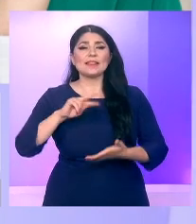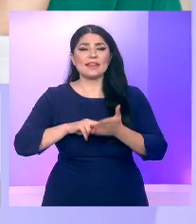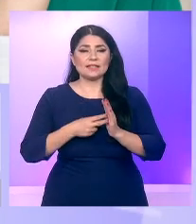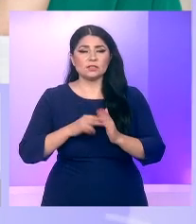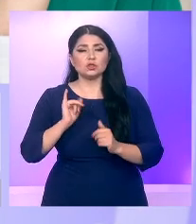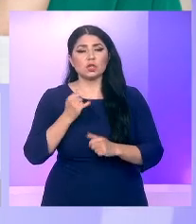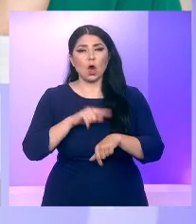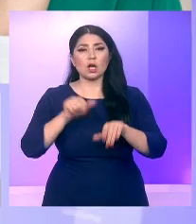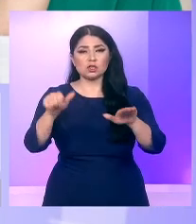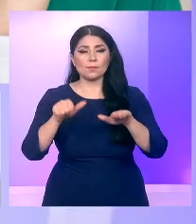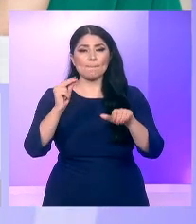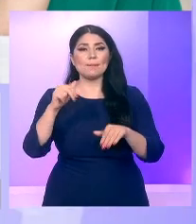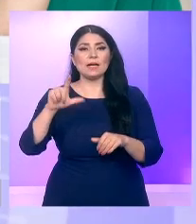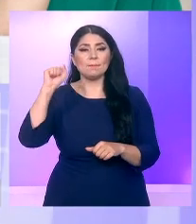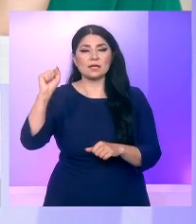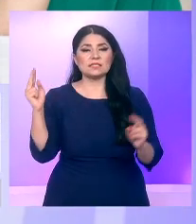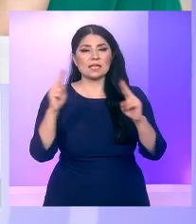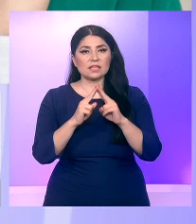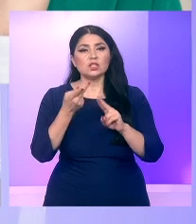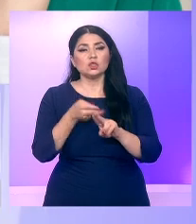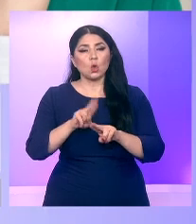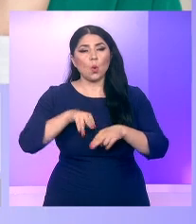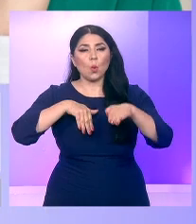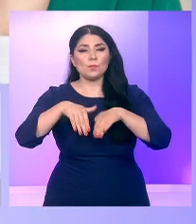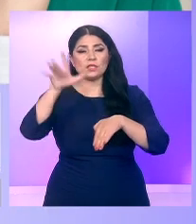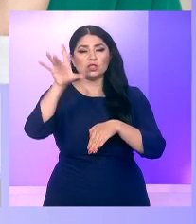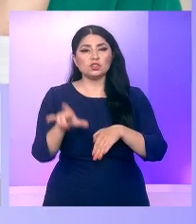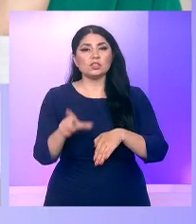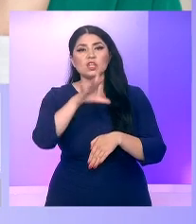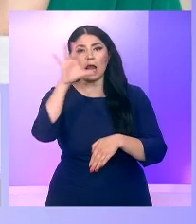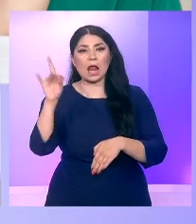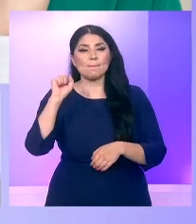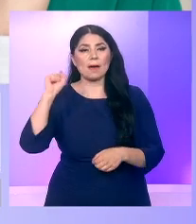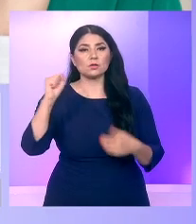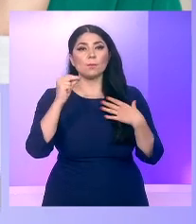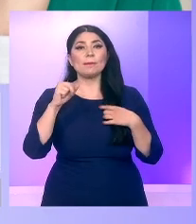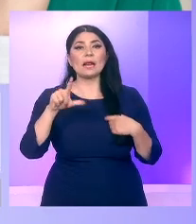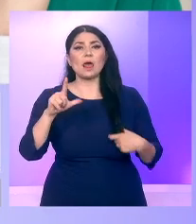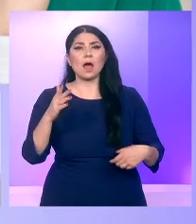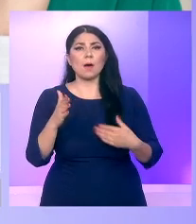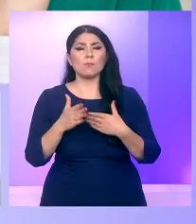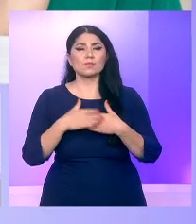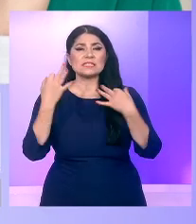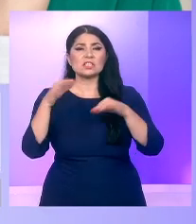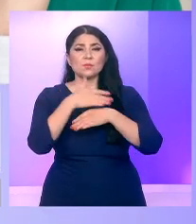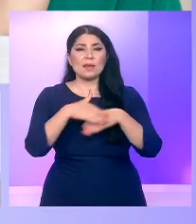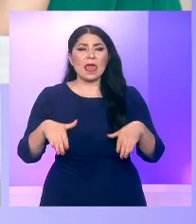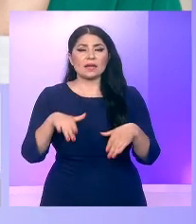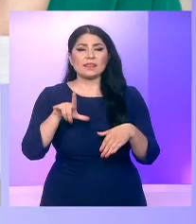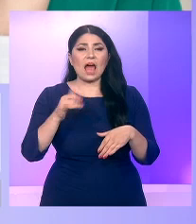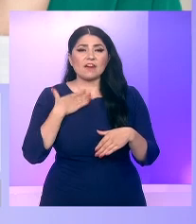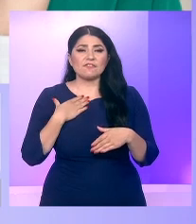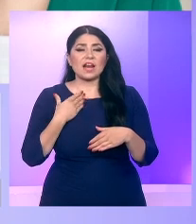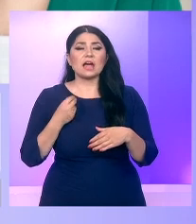la ora 16 PNL se întâlnește din nou și cu miniștrii, ceilalți miniștri ai Partidului Național Liberal. Cam 10 miliarde de lei ar vrea statul